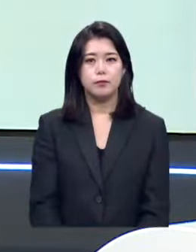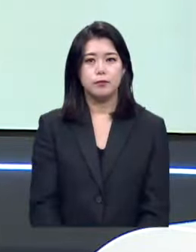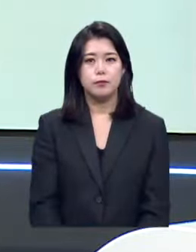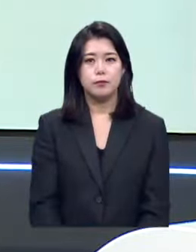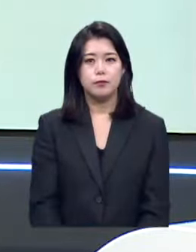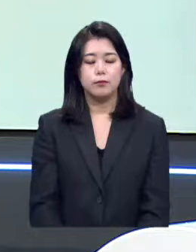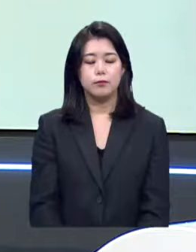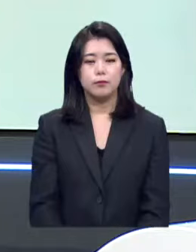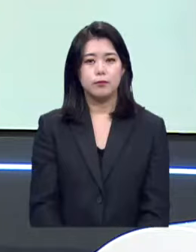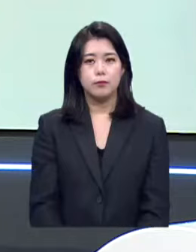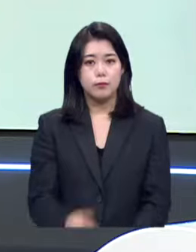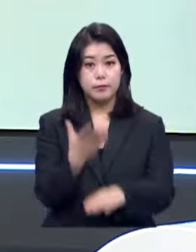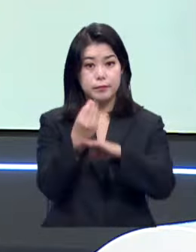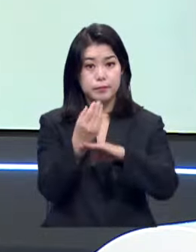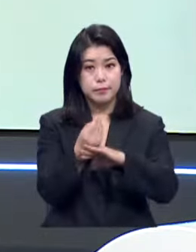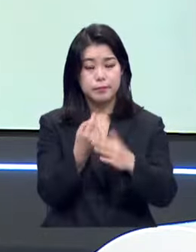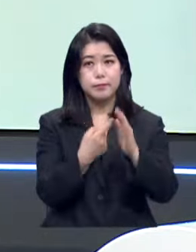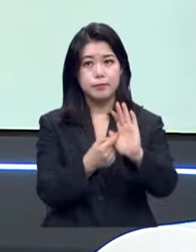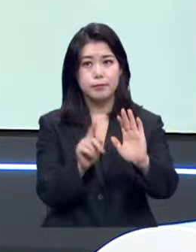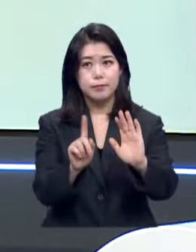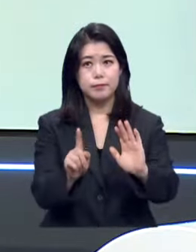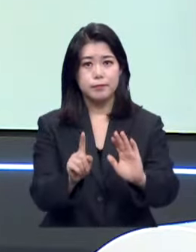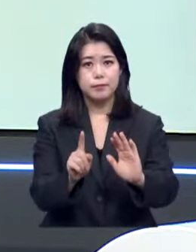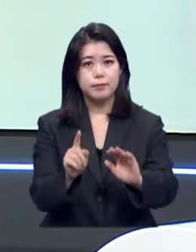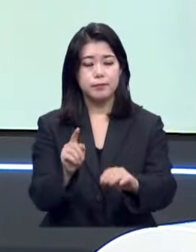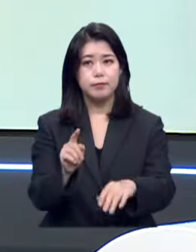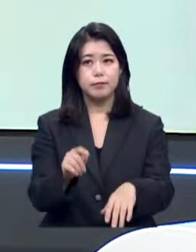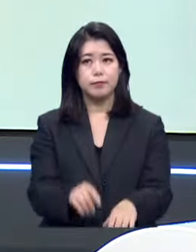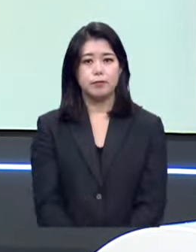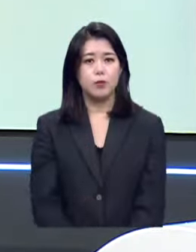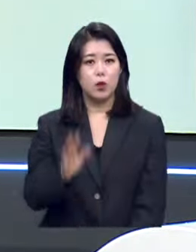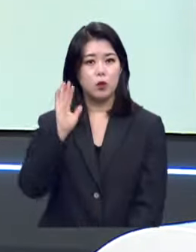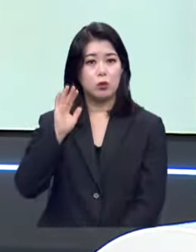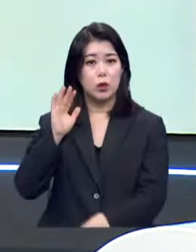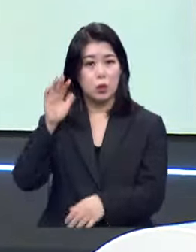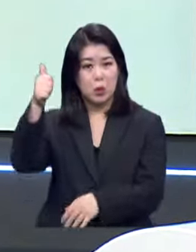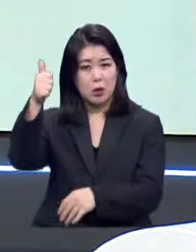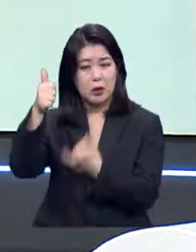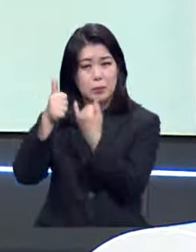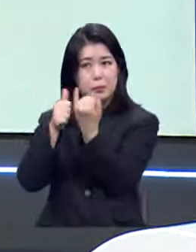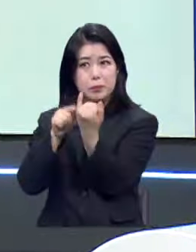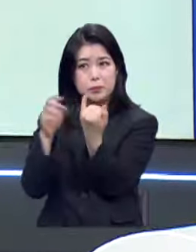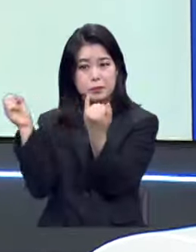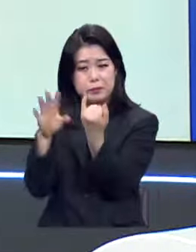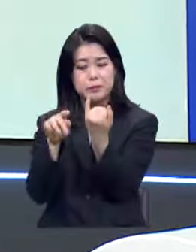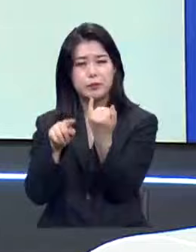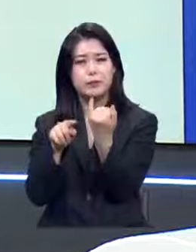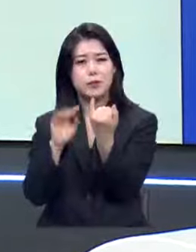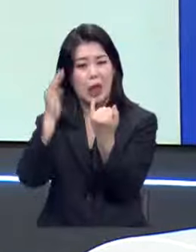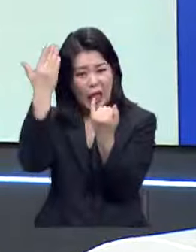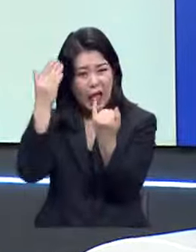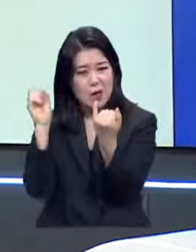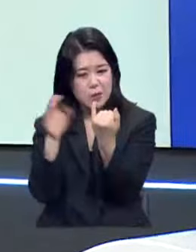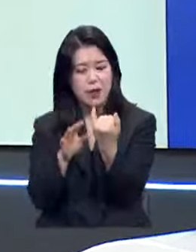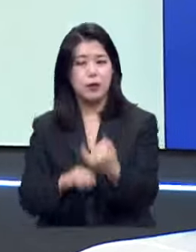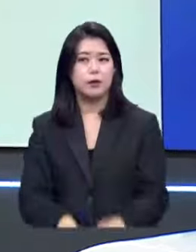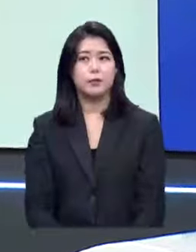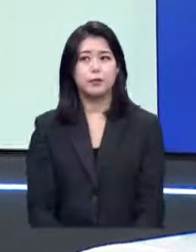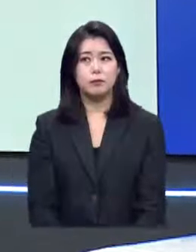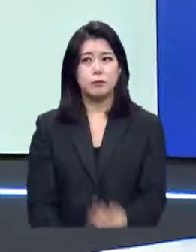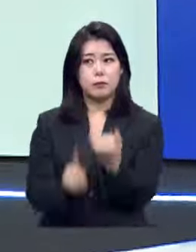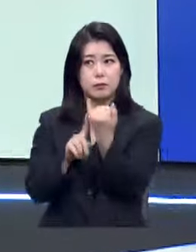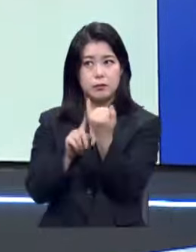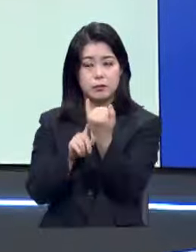거야네 녹취가 이거였죠 명태 윤 아내한테 되지라고 말해